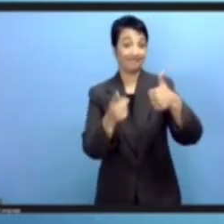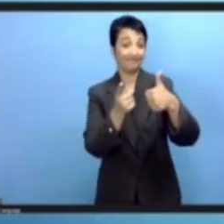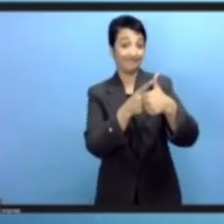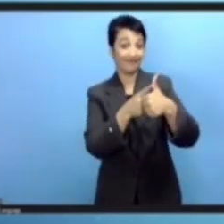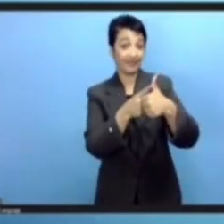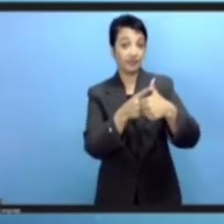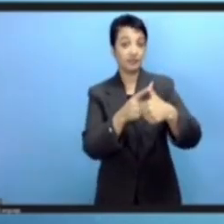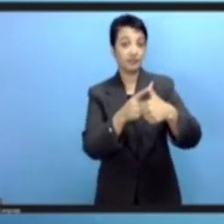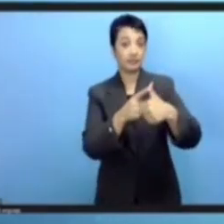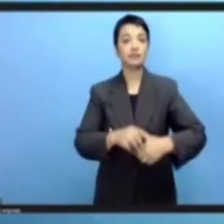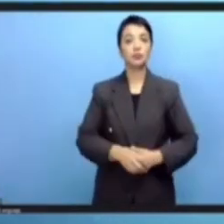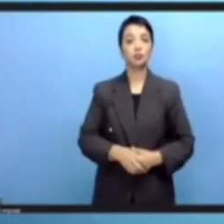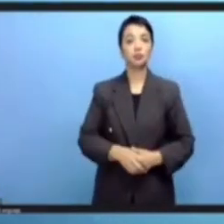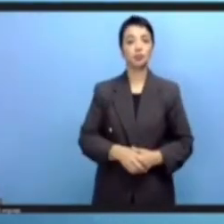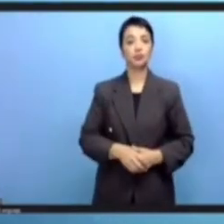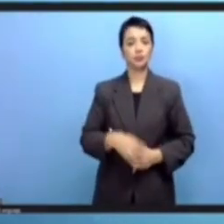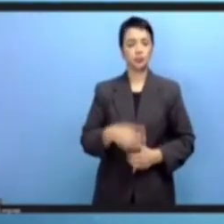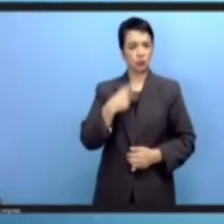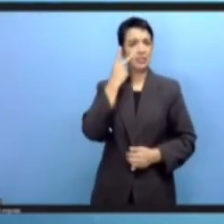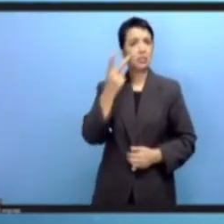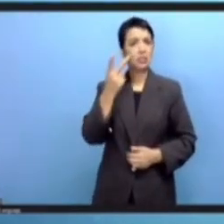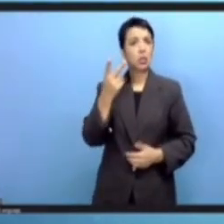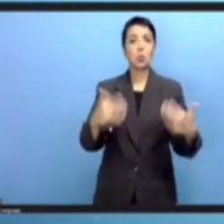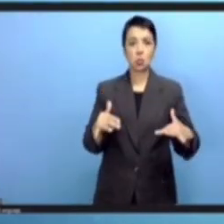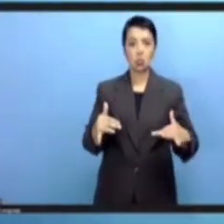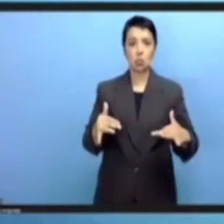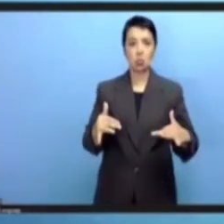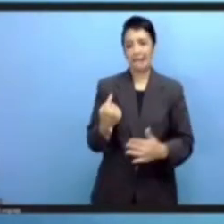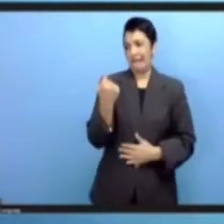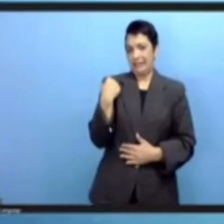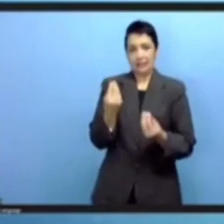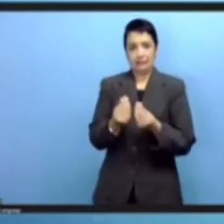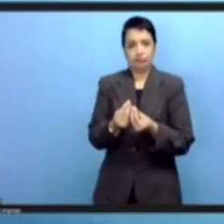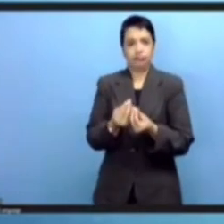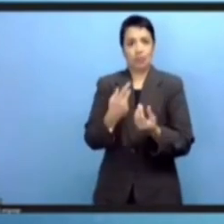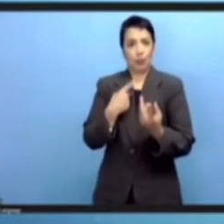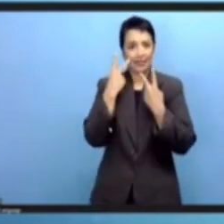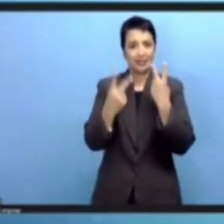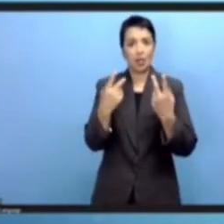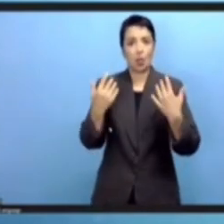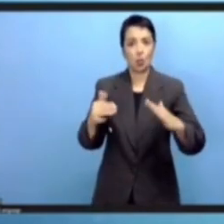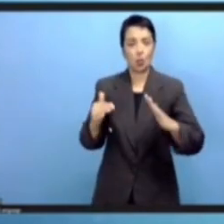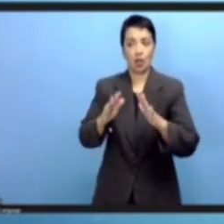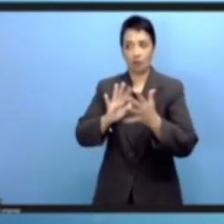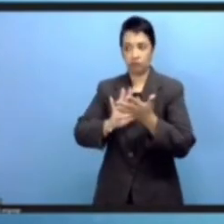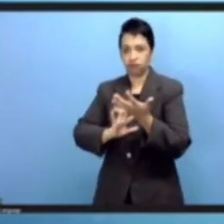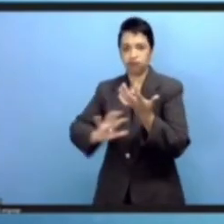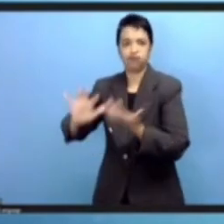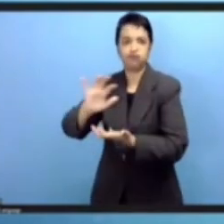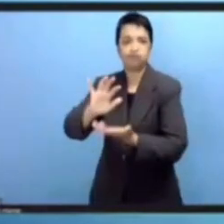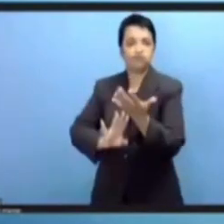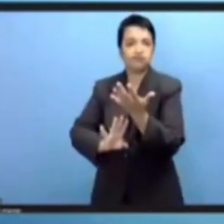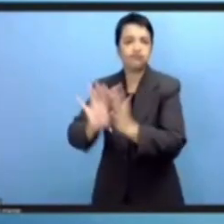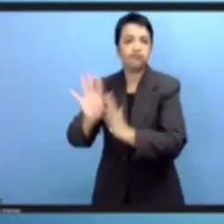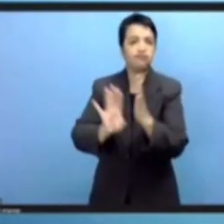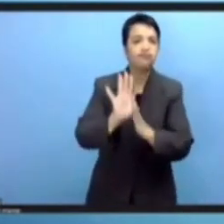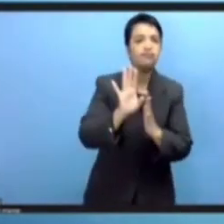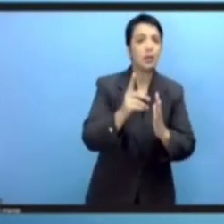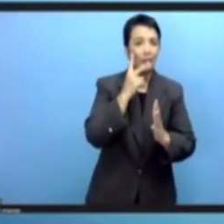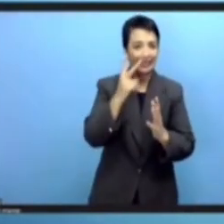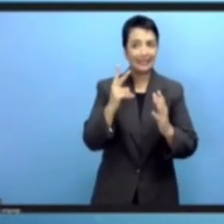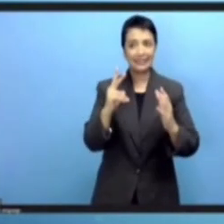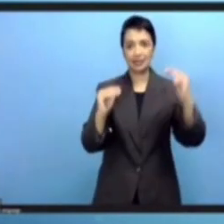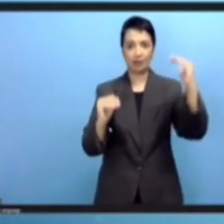avis, entre autres? Ces crises récentes ont été créées ou exacerbées par des